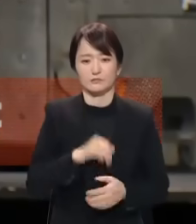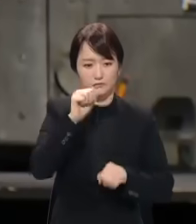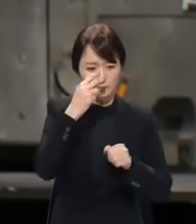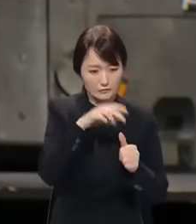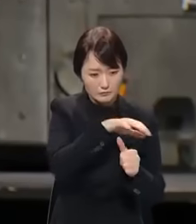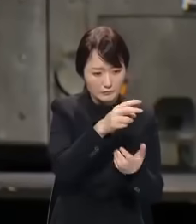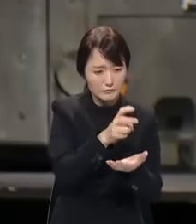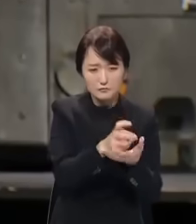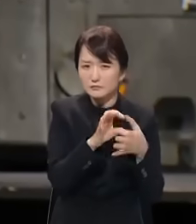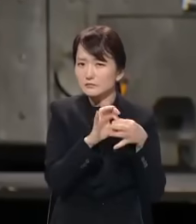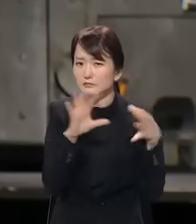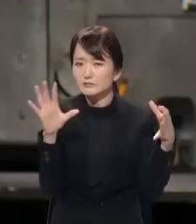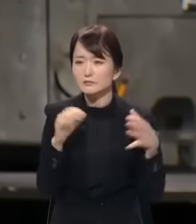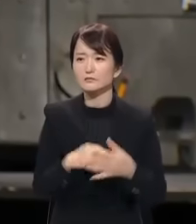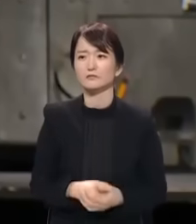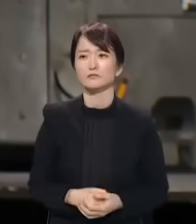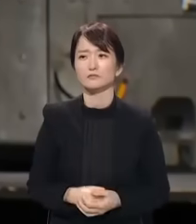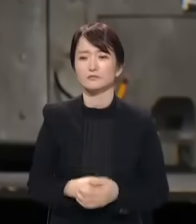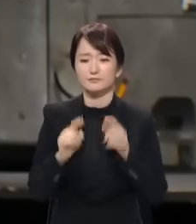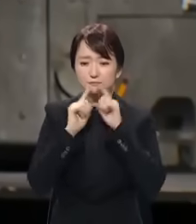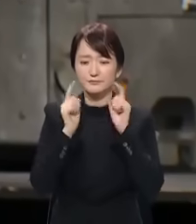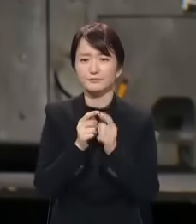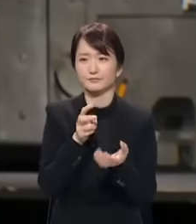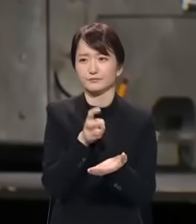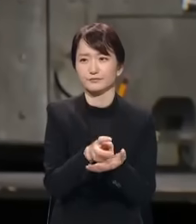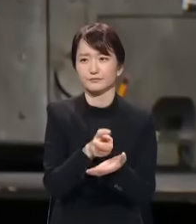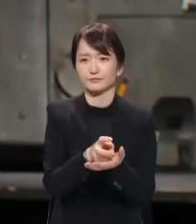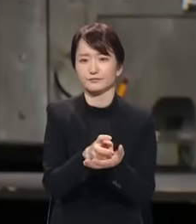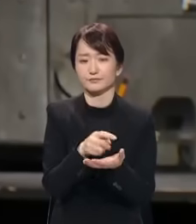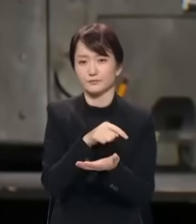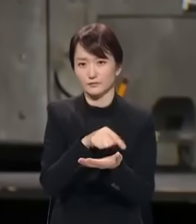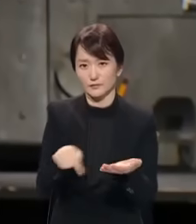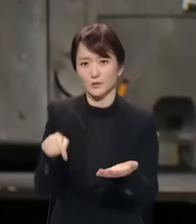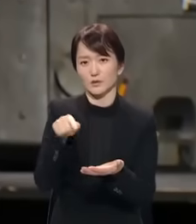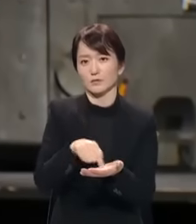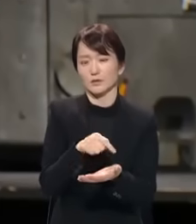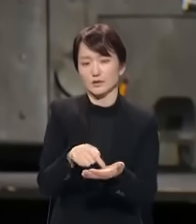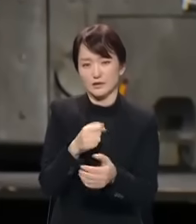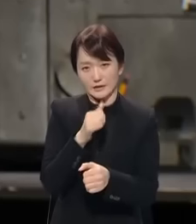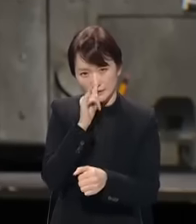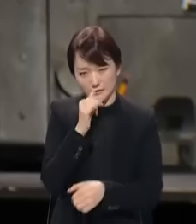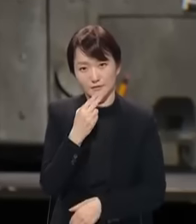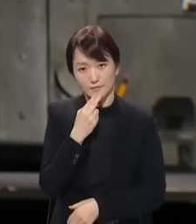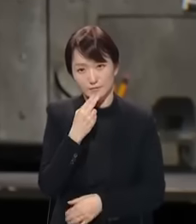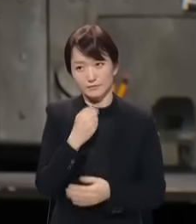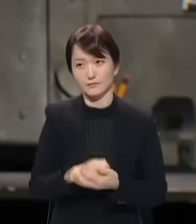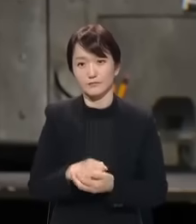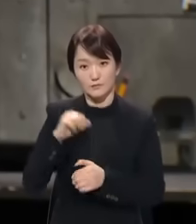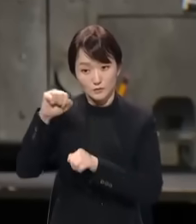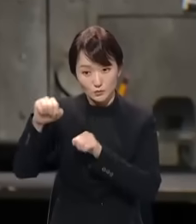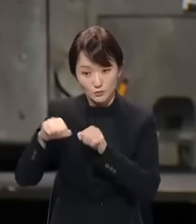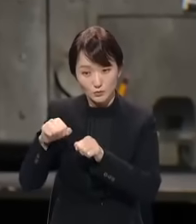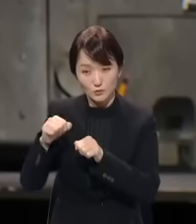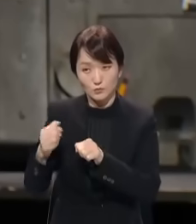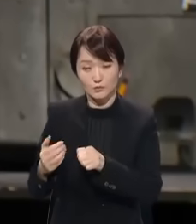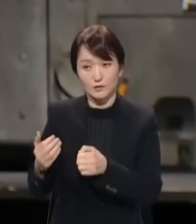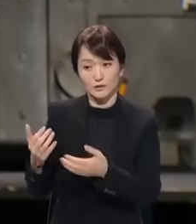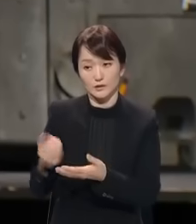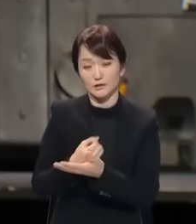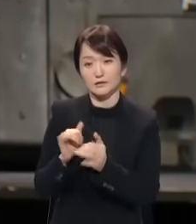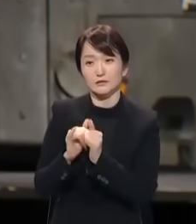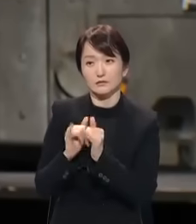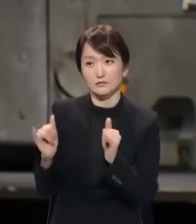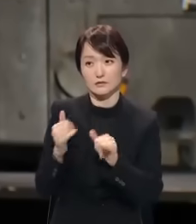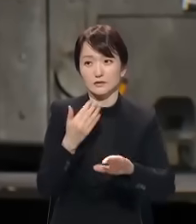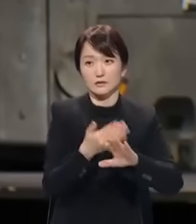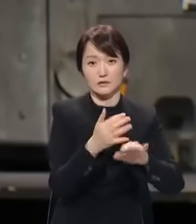동물보호법과 무관하게 또 우리가 민법에 그러니까 민사상 손해배상 책임을 따질 때는 동물을 가지고 있는 사람은